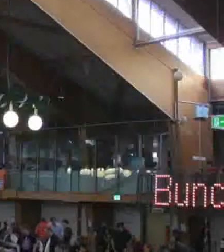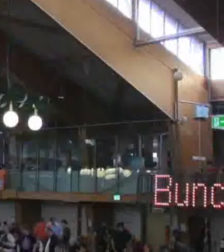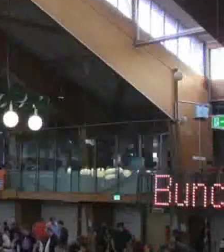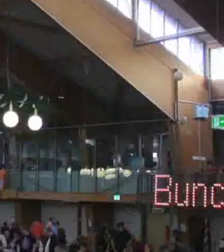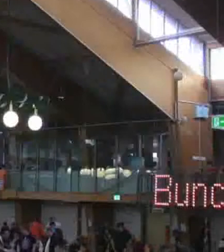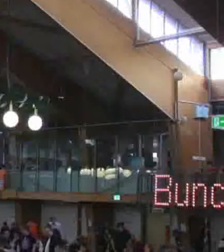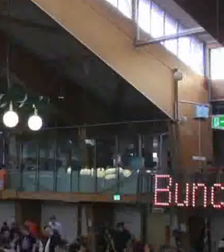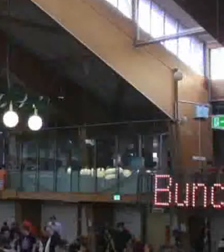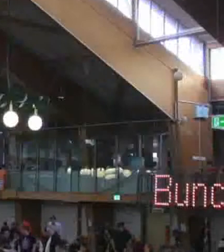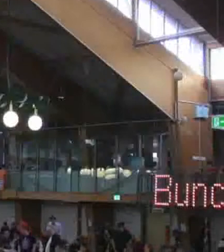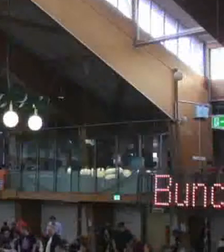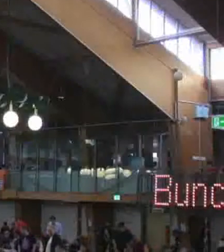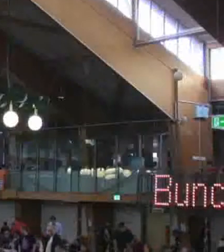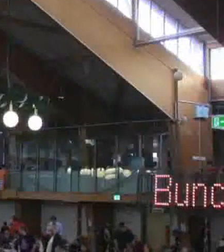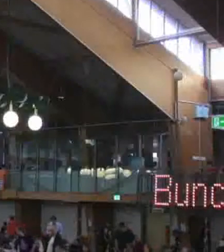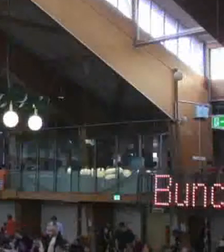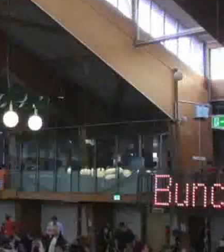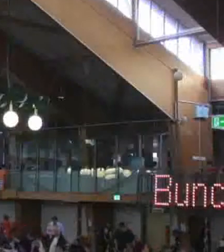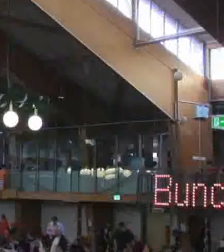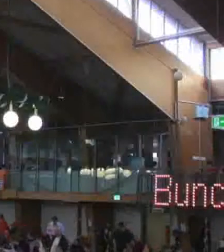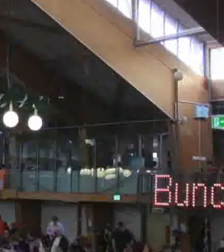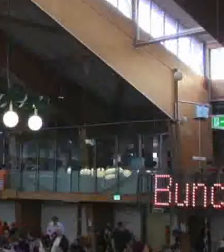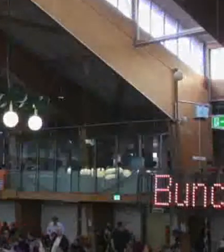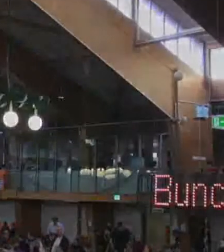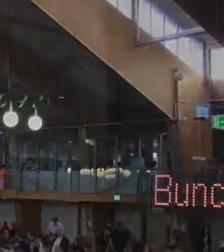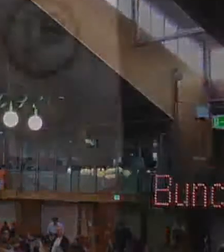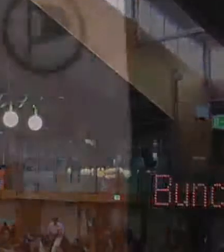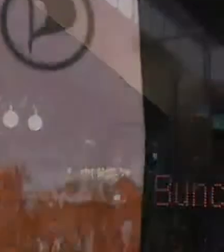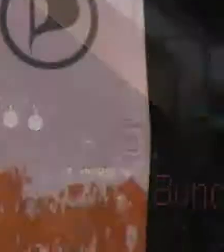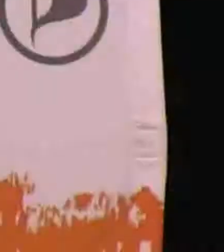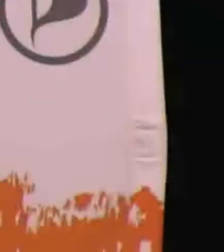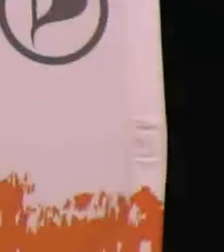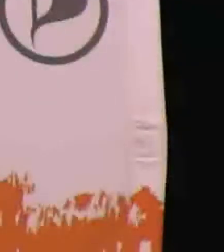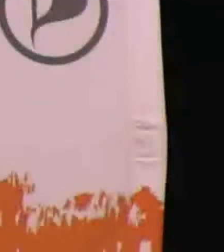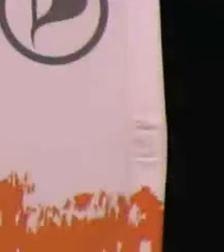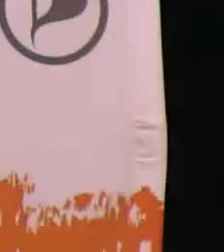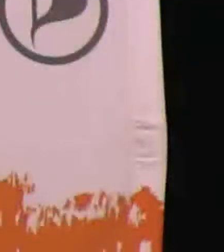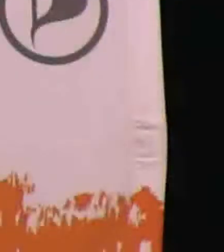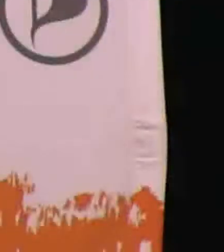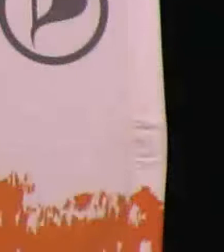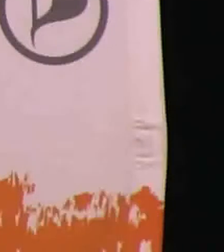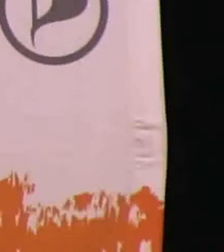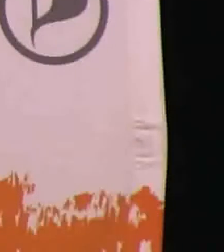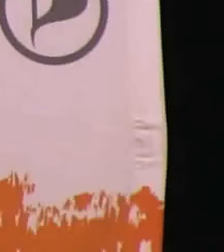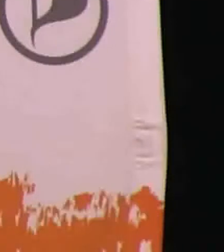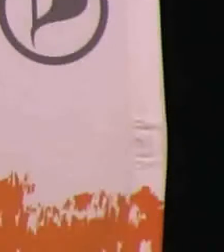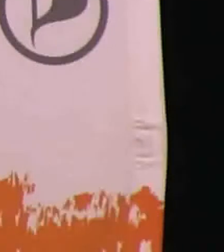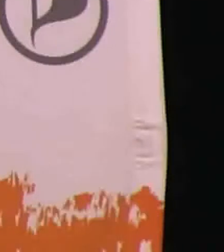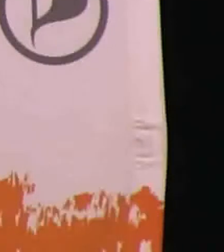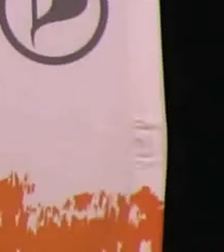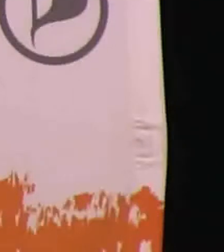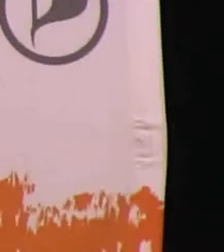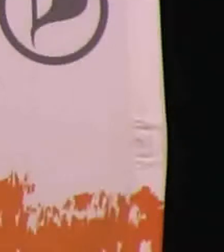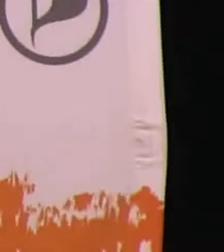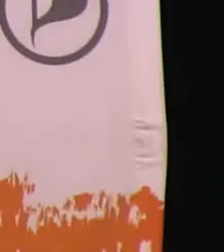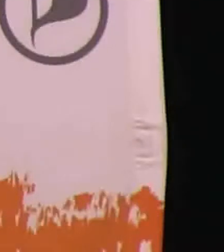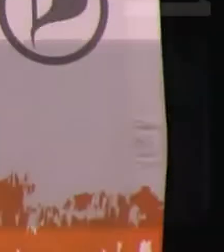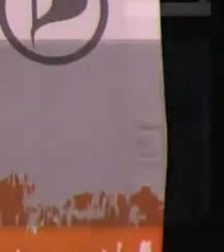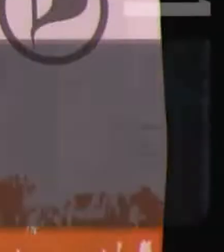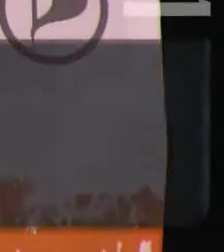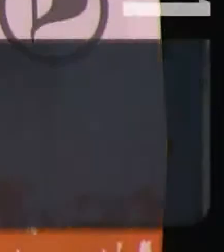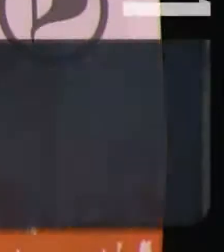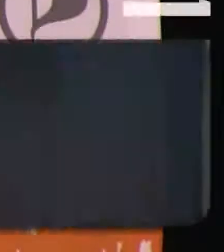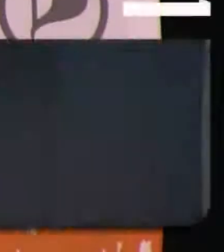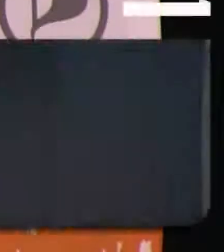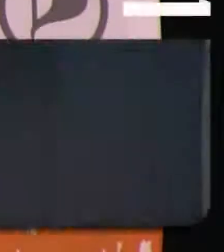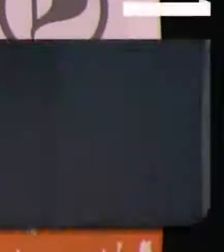kommt schon mal zu einem Ende gebt eure Stimmen ab wenn meine